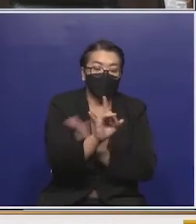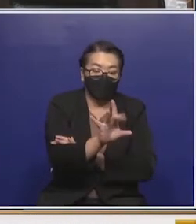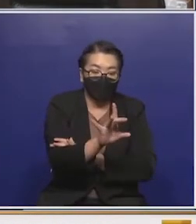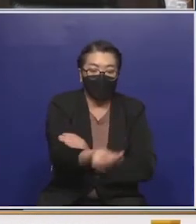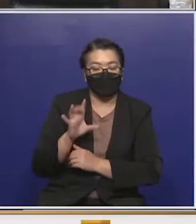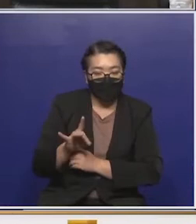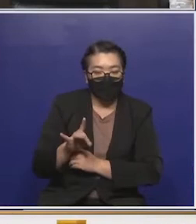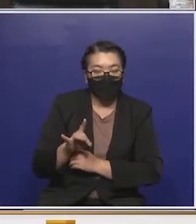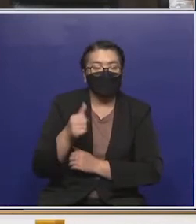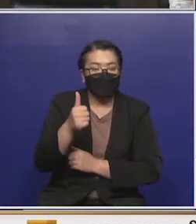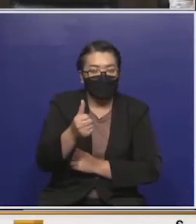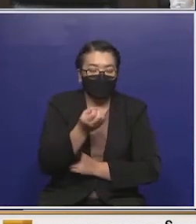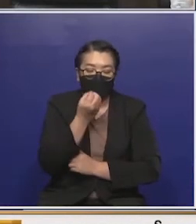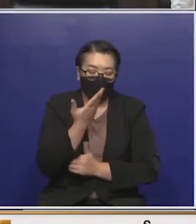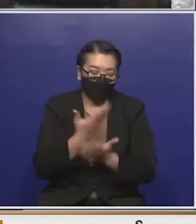ืนแ่ 98 นะครับ